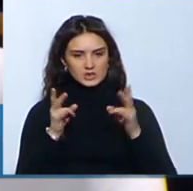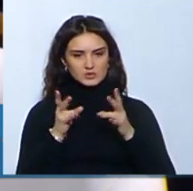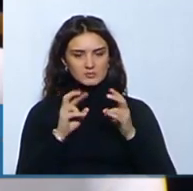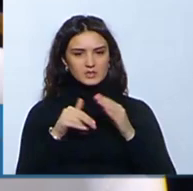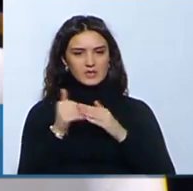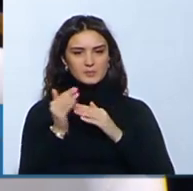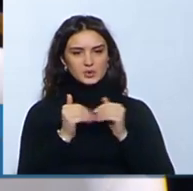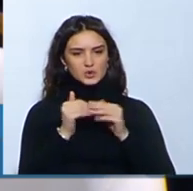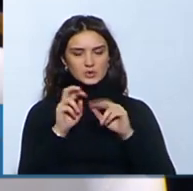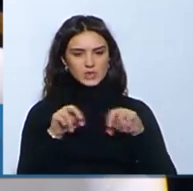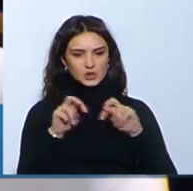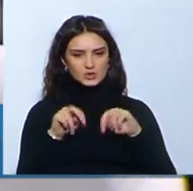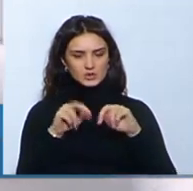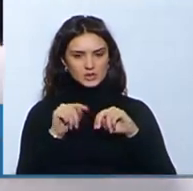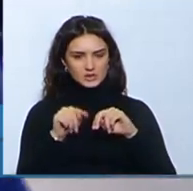კვალიფიციურ დიაგნოსტიკას.